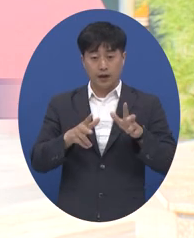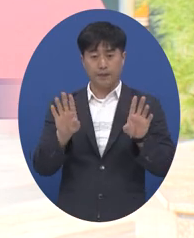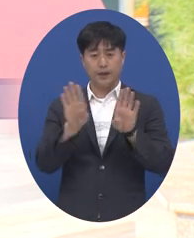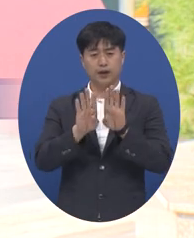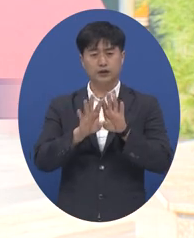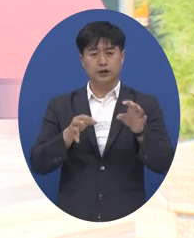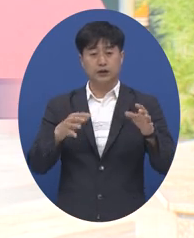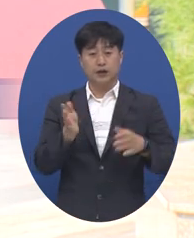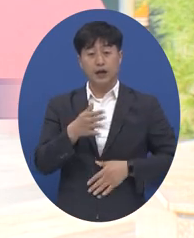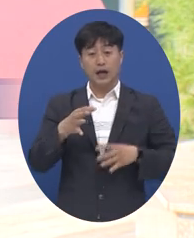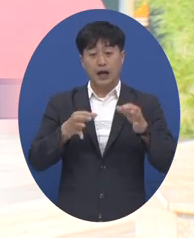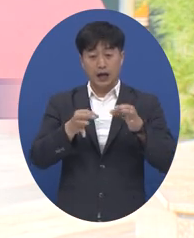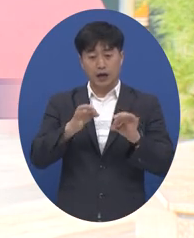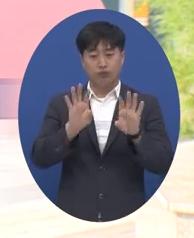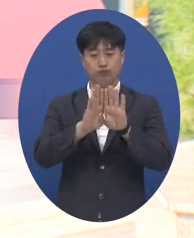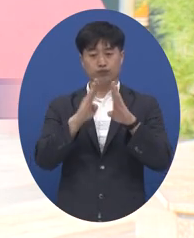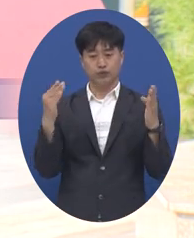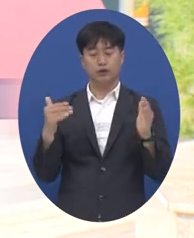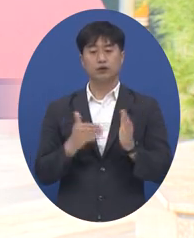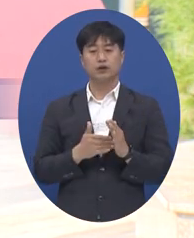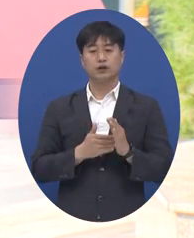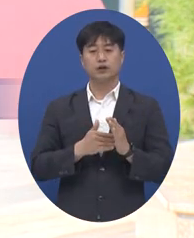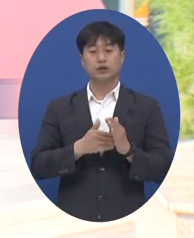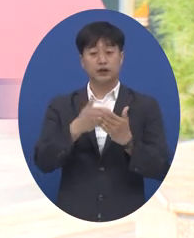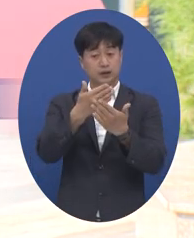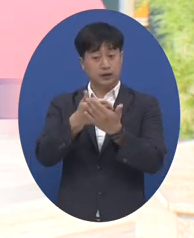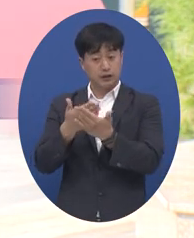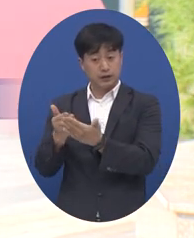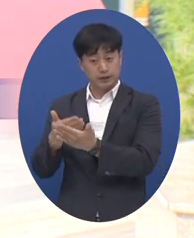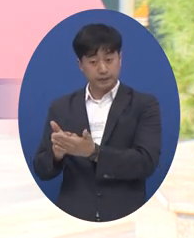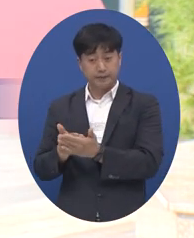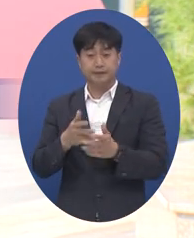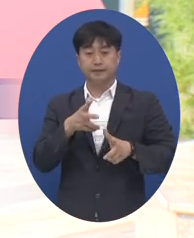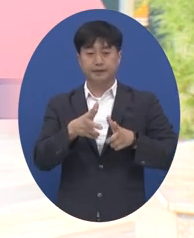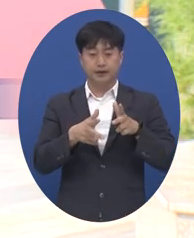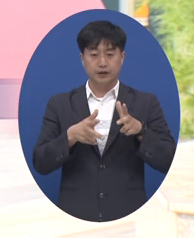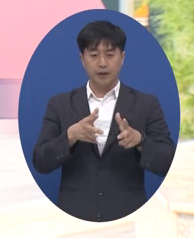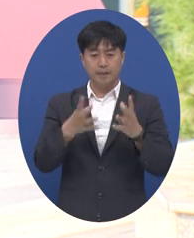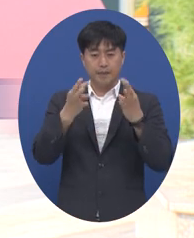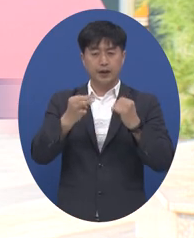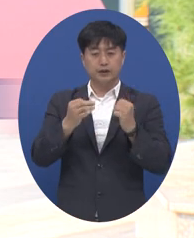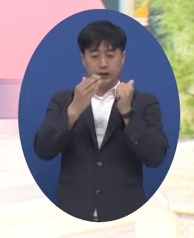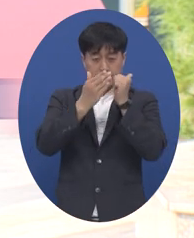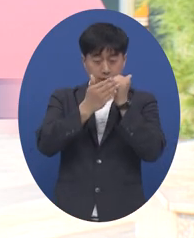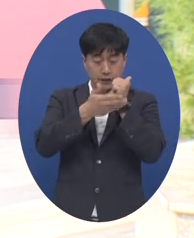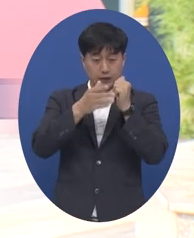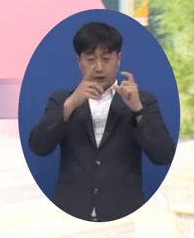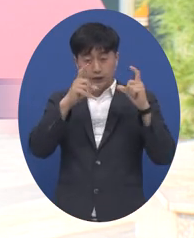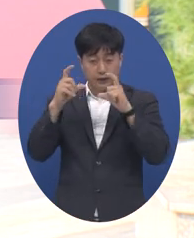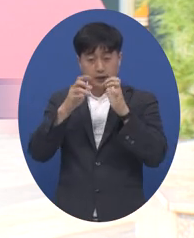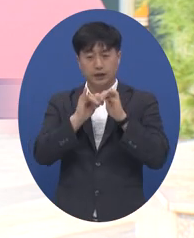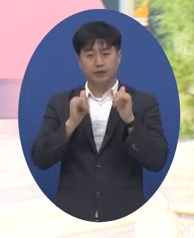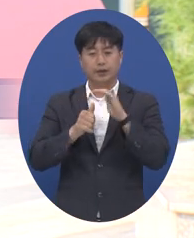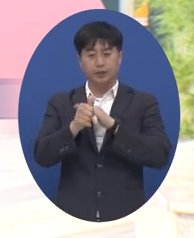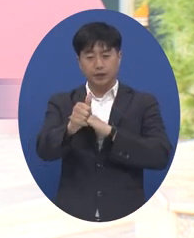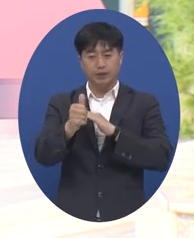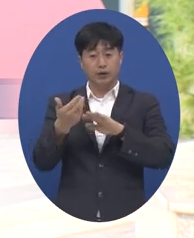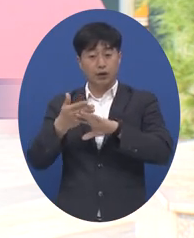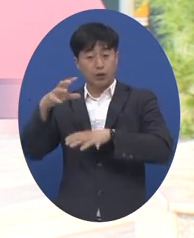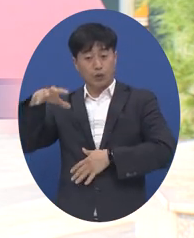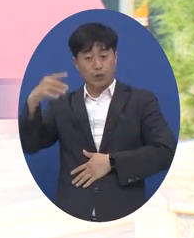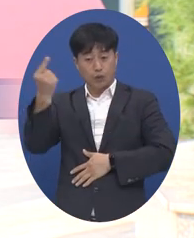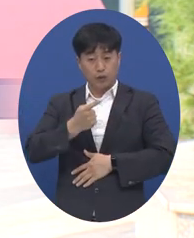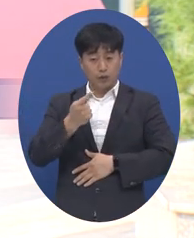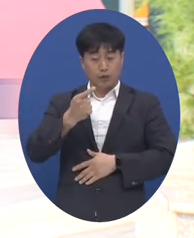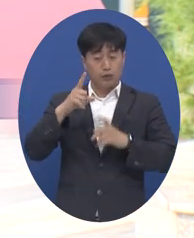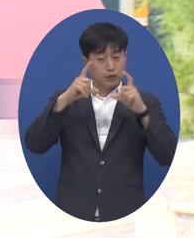닫혀 있던 빙 각 애들이다 이제 문을 열었고 요 그럼 이제 그렇제 사업으로 해가지고 많은 산이 작가들도 찾아오고 그